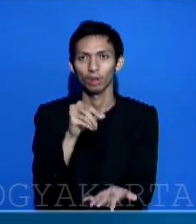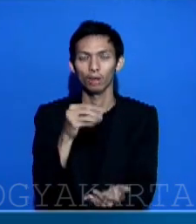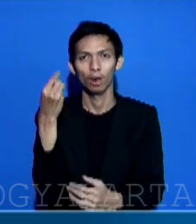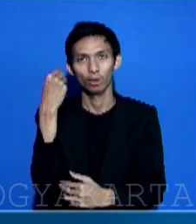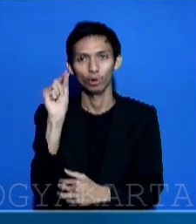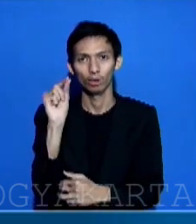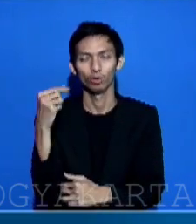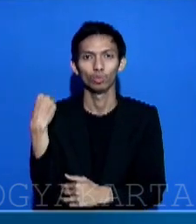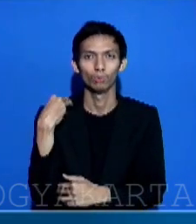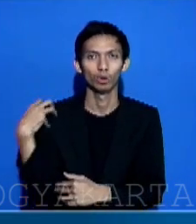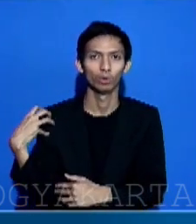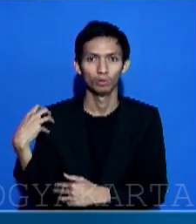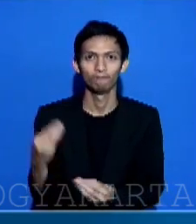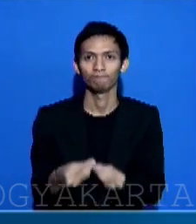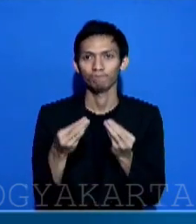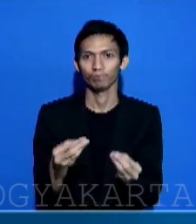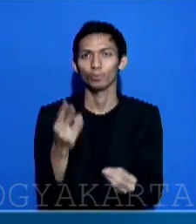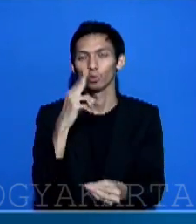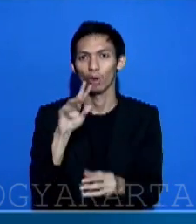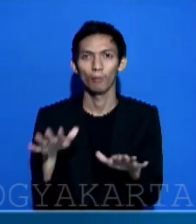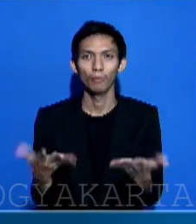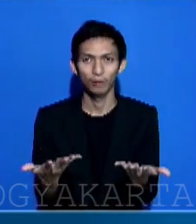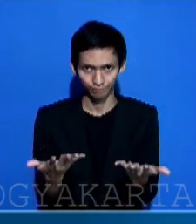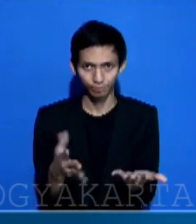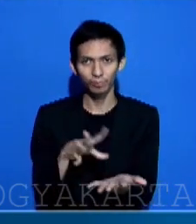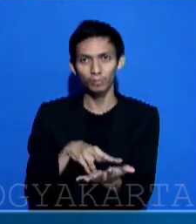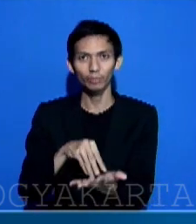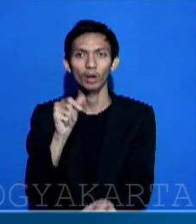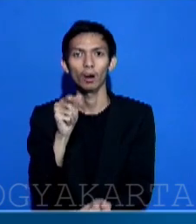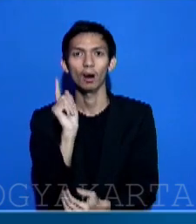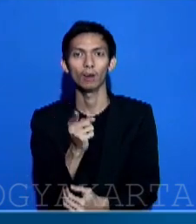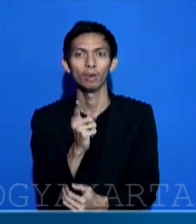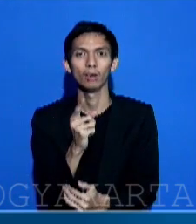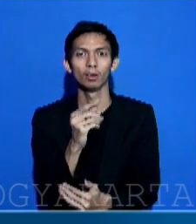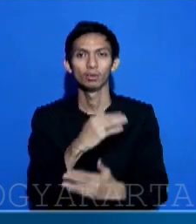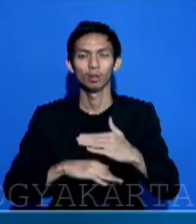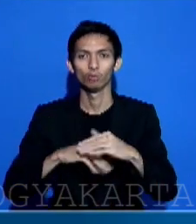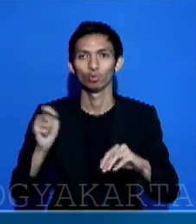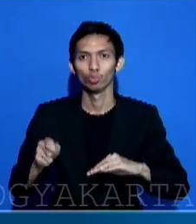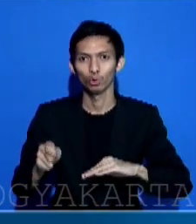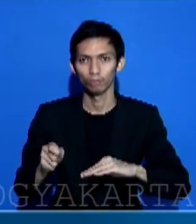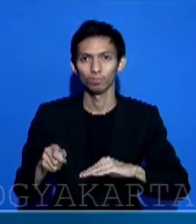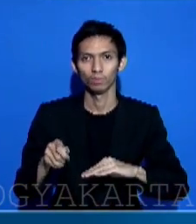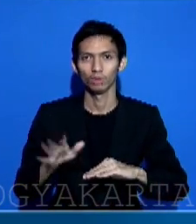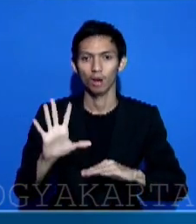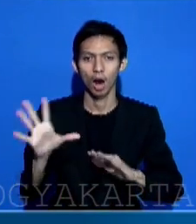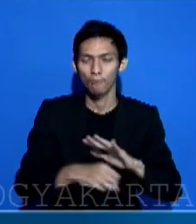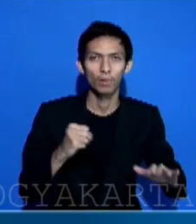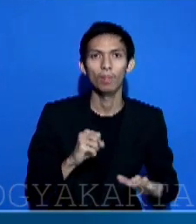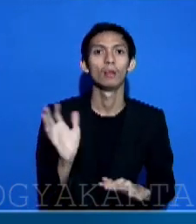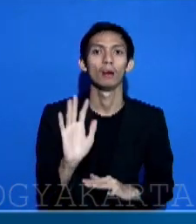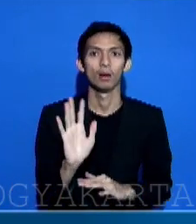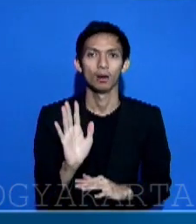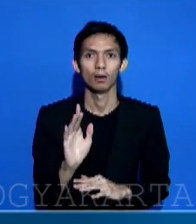penyerahan dilakukan agar tanah kasultanan dan Kadipaten mendapat kepastian hukum dan tidak diserobot mafia tanah serta bisa mendatangkan